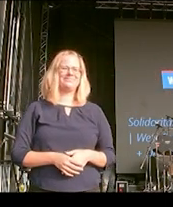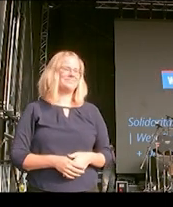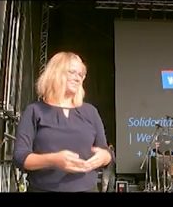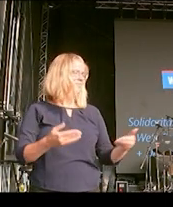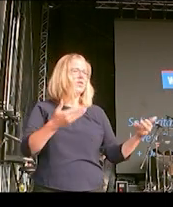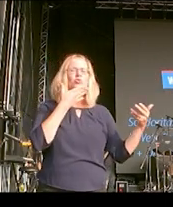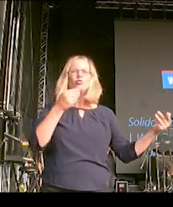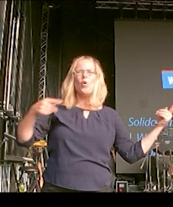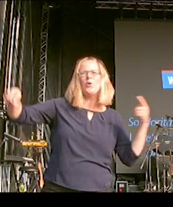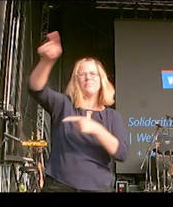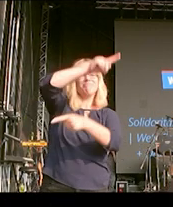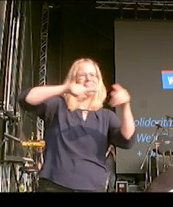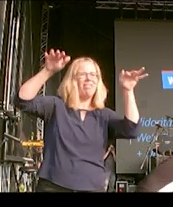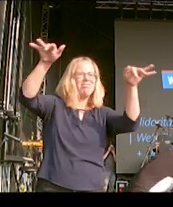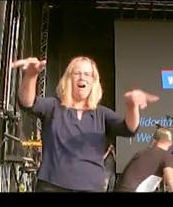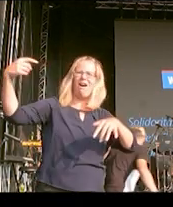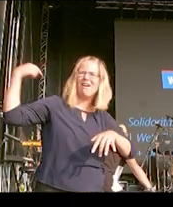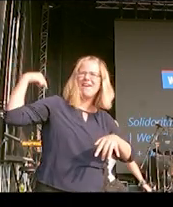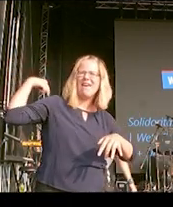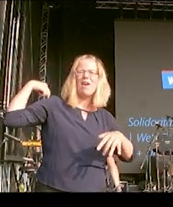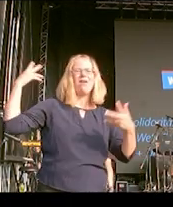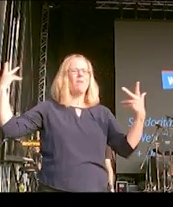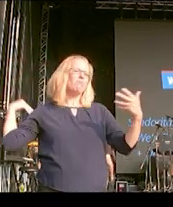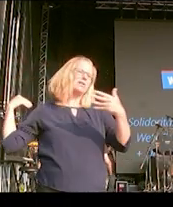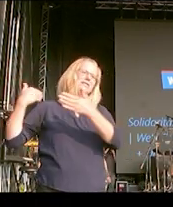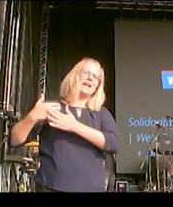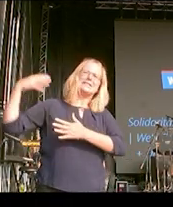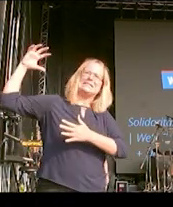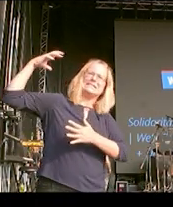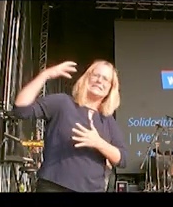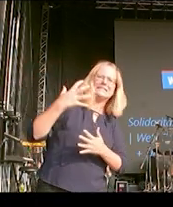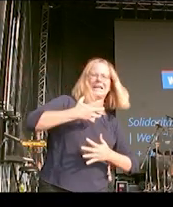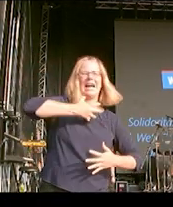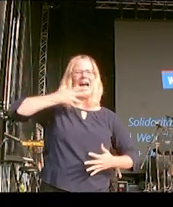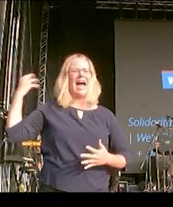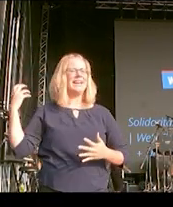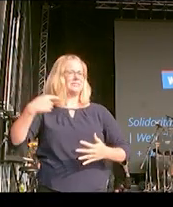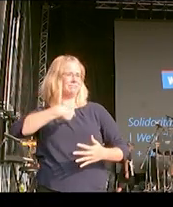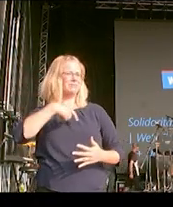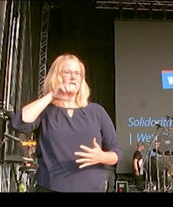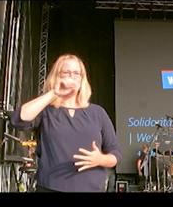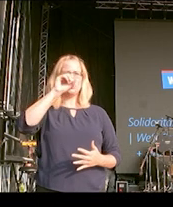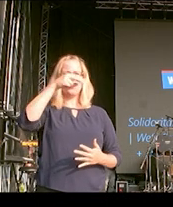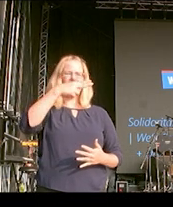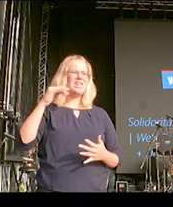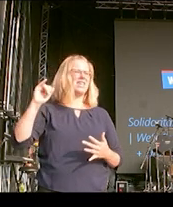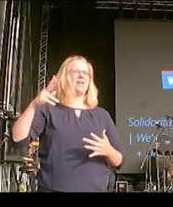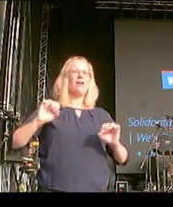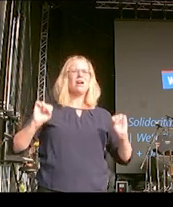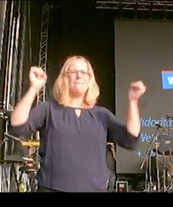Schön, dass ihr alle noch da seid nach diesem langen, heißen Tag. Ich bin Sophie von der Kampagne Nationalismus ist keine